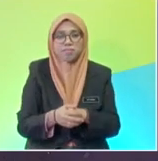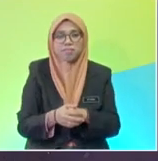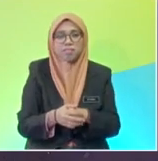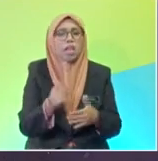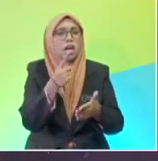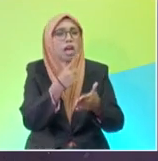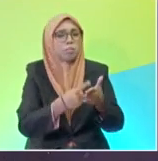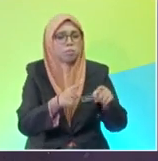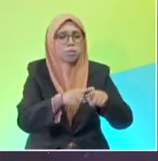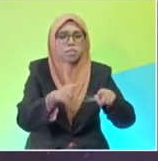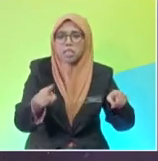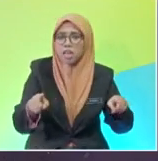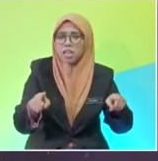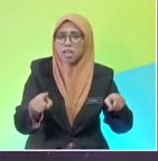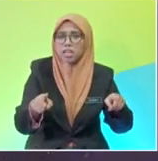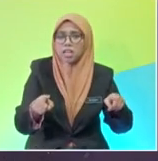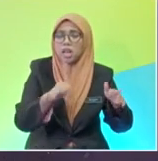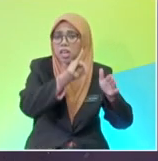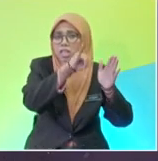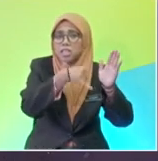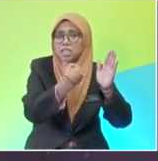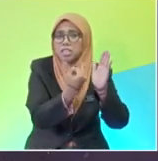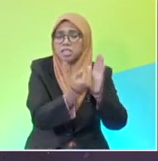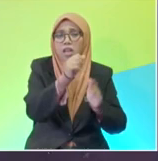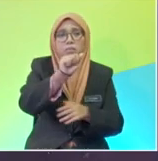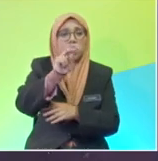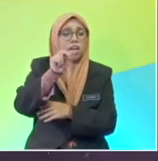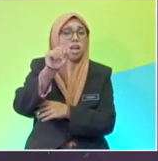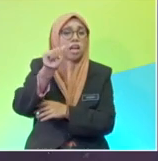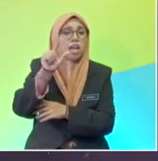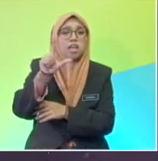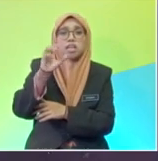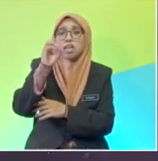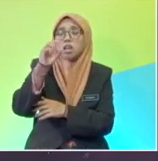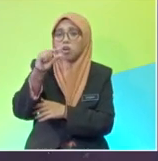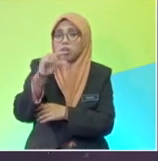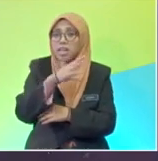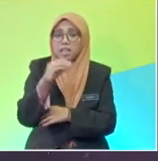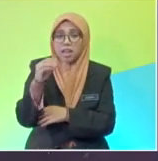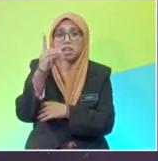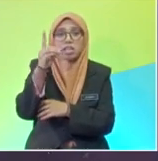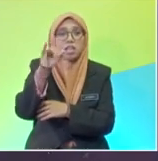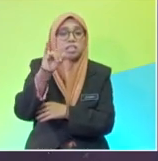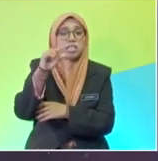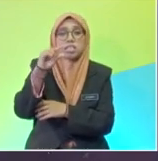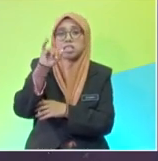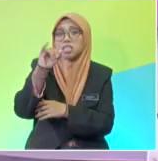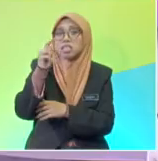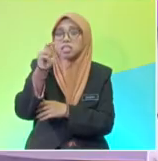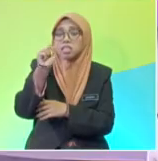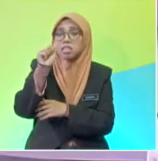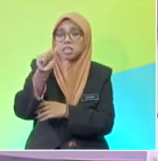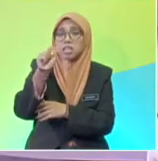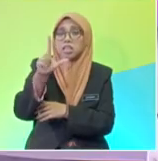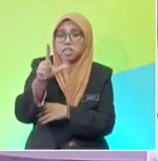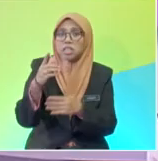apakah perbezaan jam analog dan juga jam digital? Cuba Mira teka. Yang pertama, yang paling obvious, yang paling